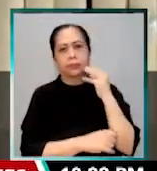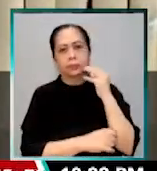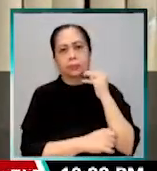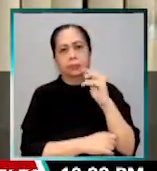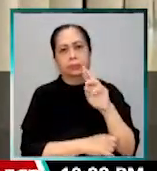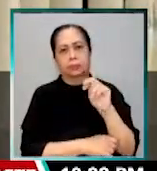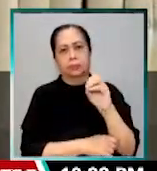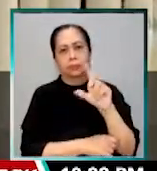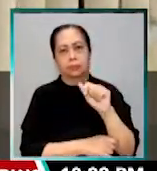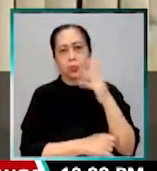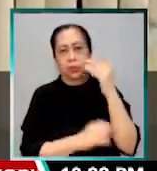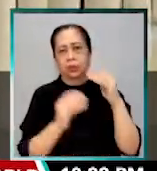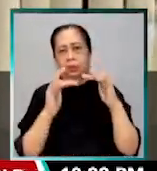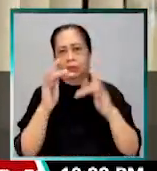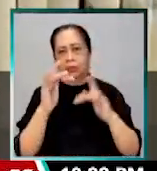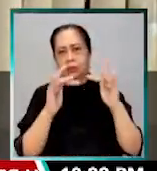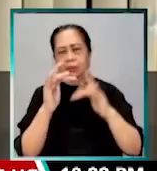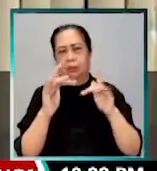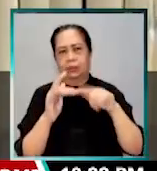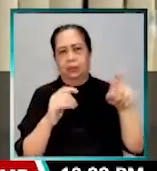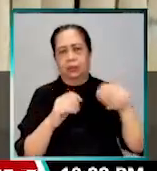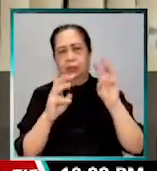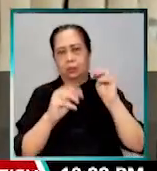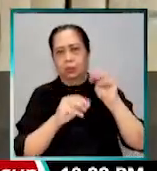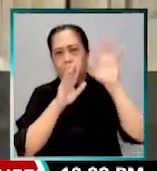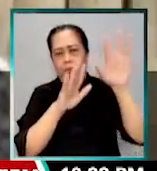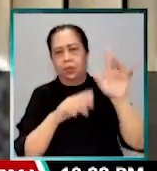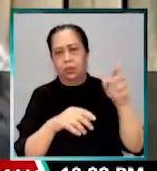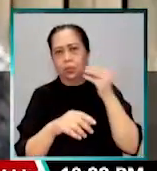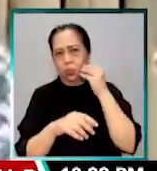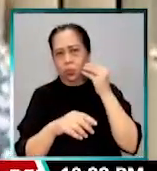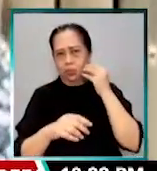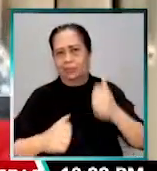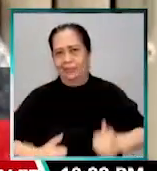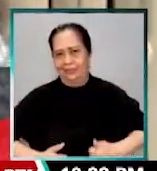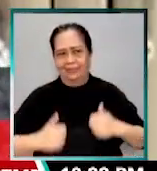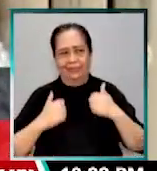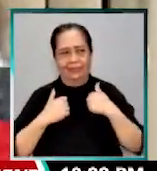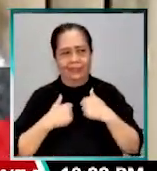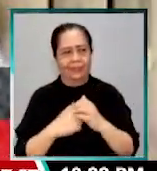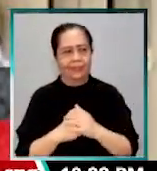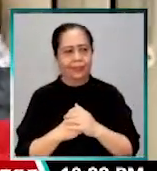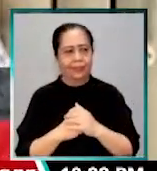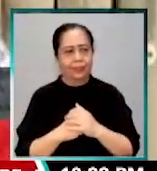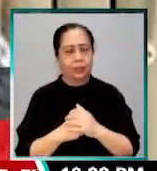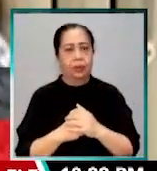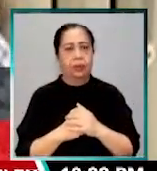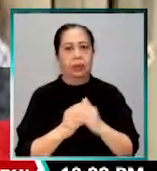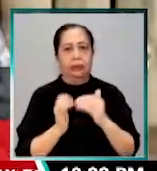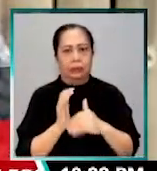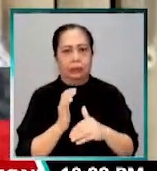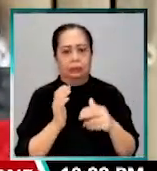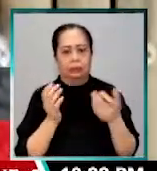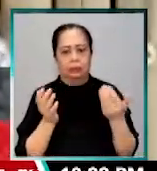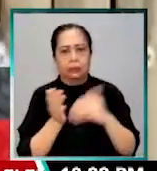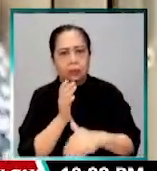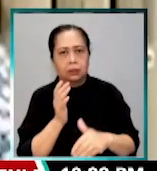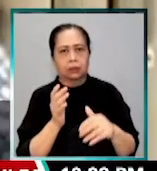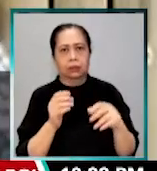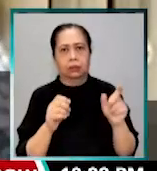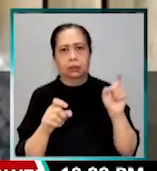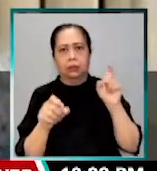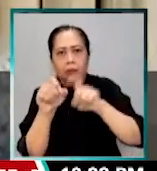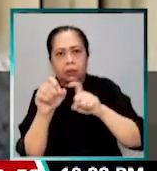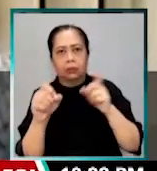mahina ang internet connection sa bundok kung saan siya nakatira. Pero paulit lang ng paulit, another lang, mag-login ulit.